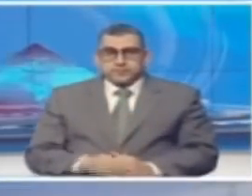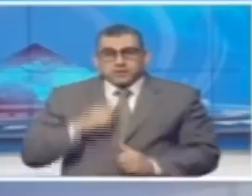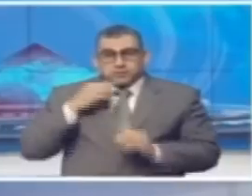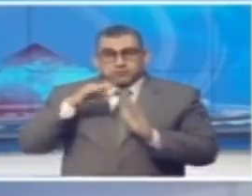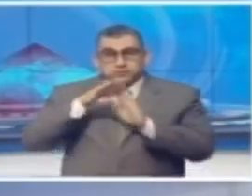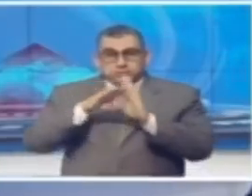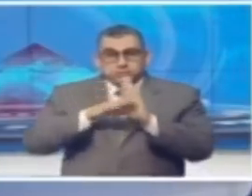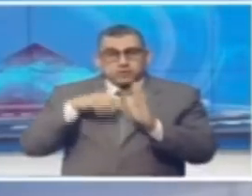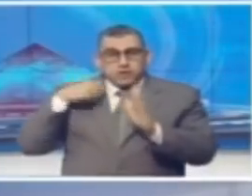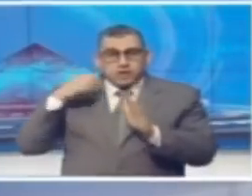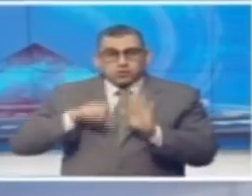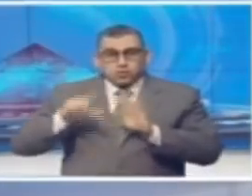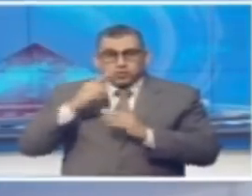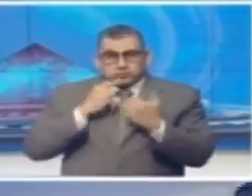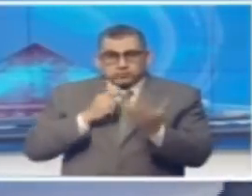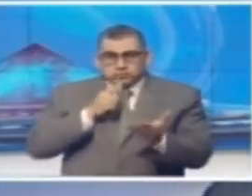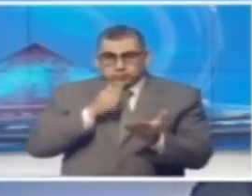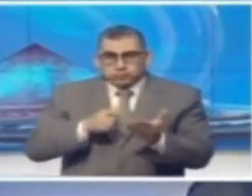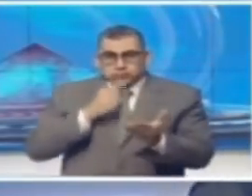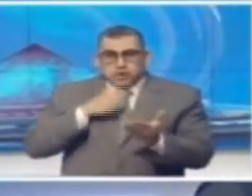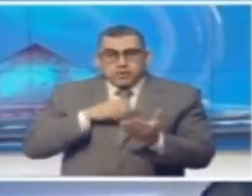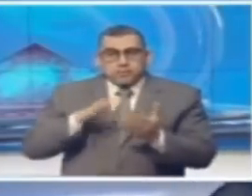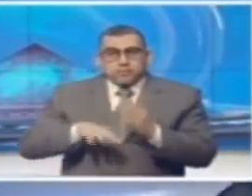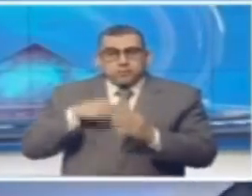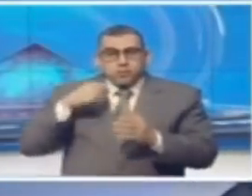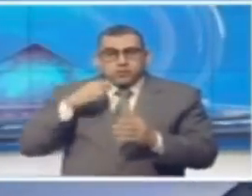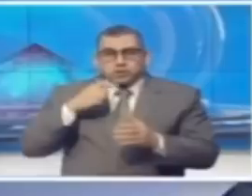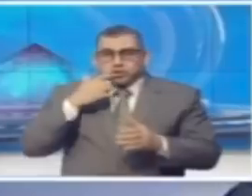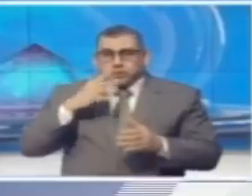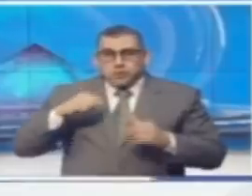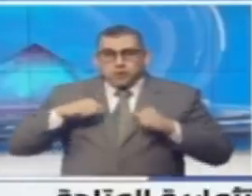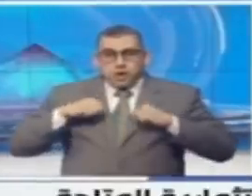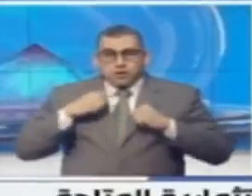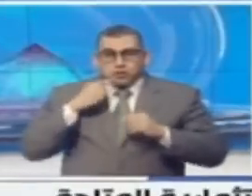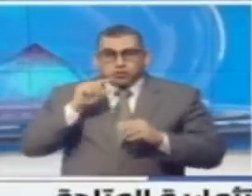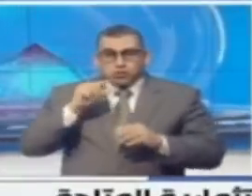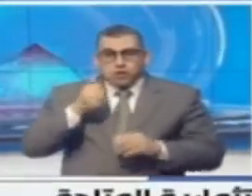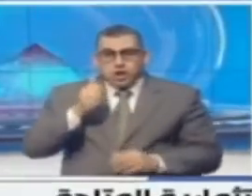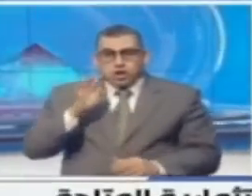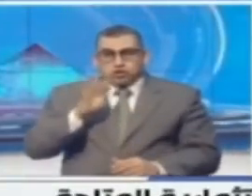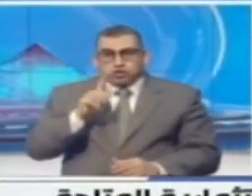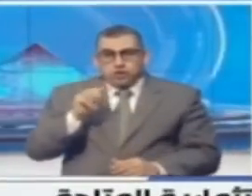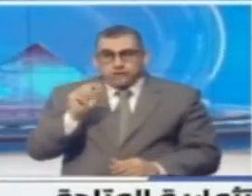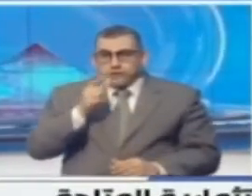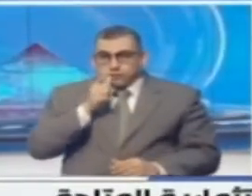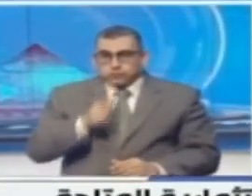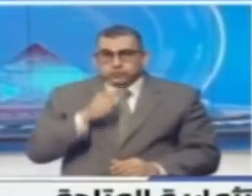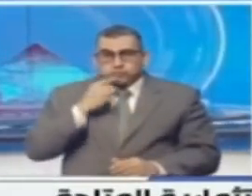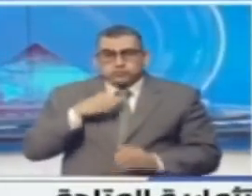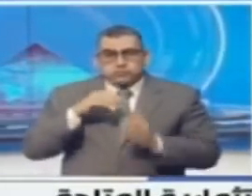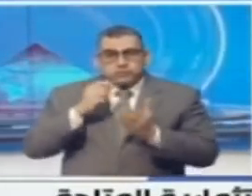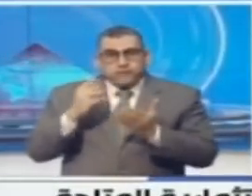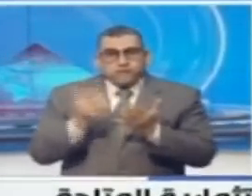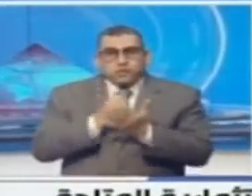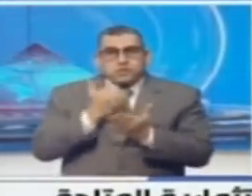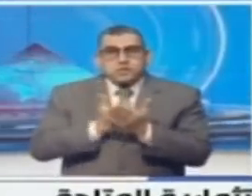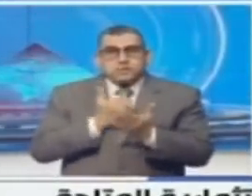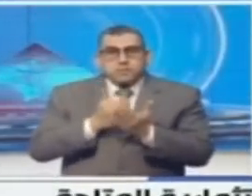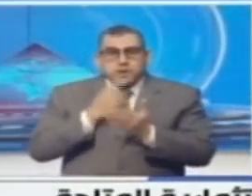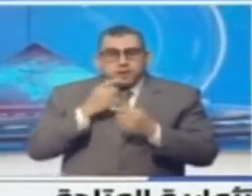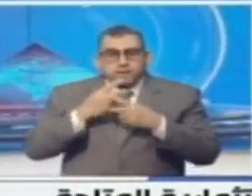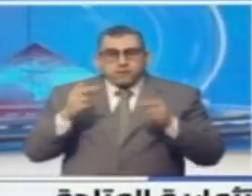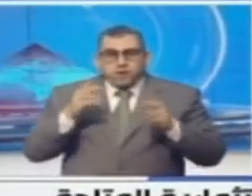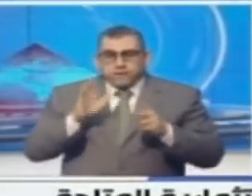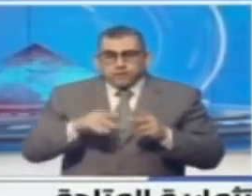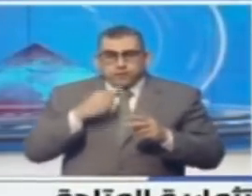استعرض رئيس مجلس الوزراء الدكتور مصطفى مدبولي مع وزير الشباب والرياضة الدكتور أشرف صبحي الفرص الاستثمارية